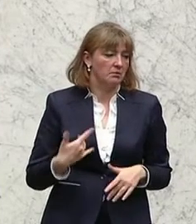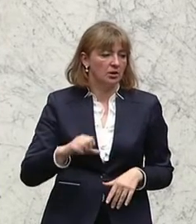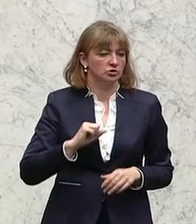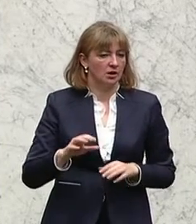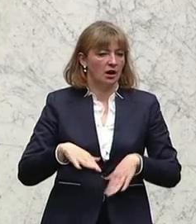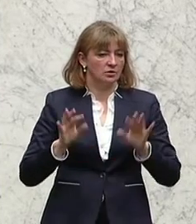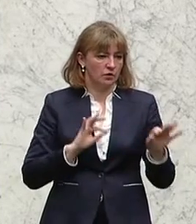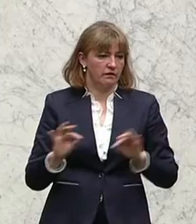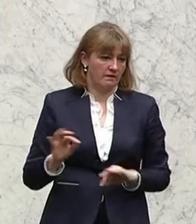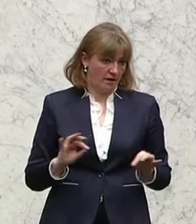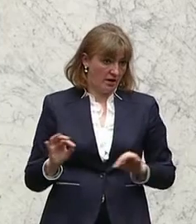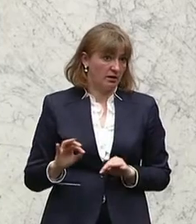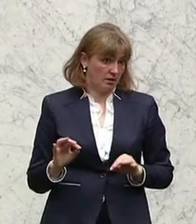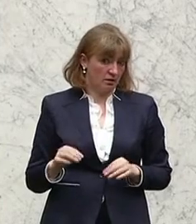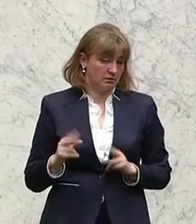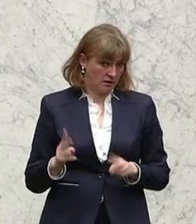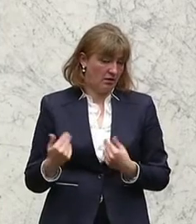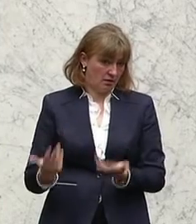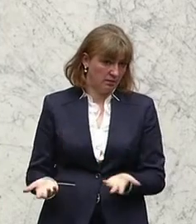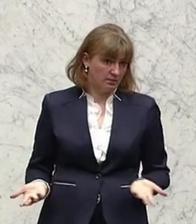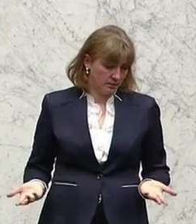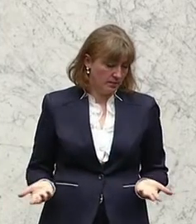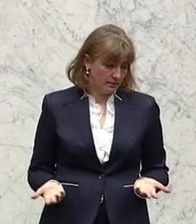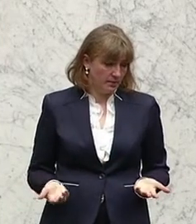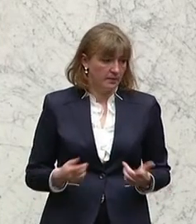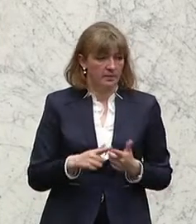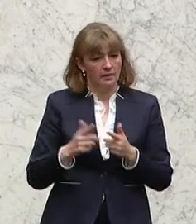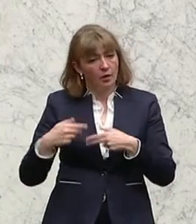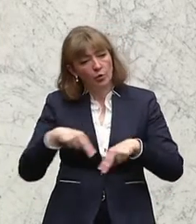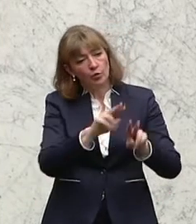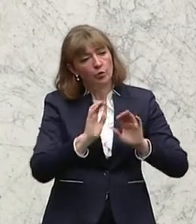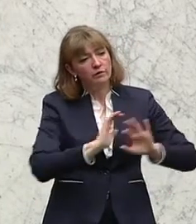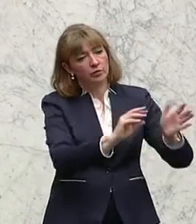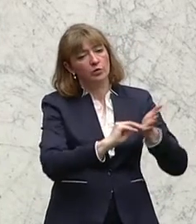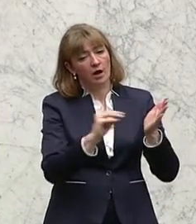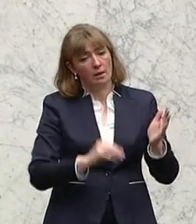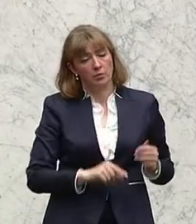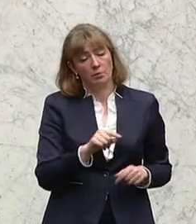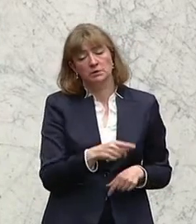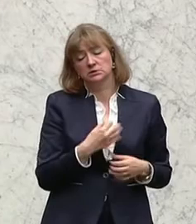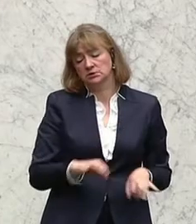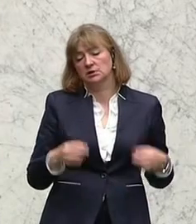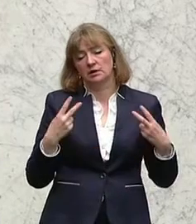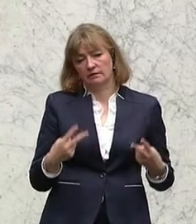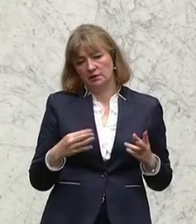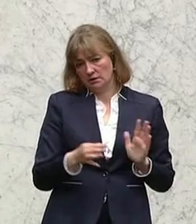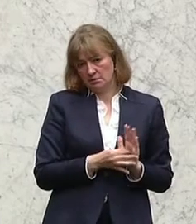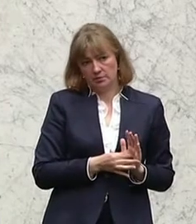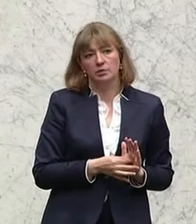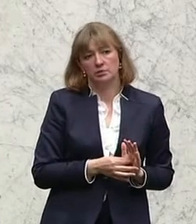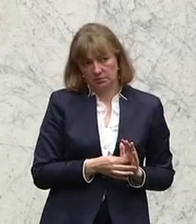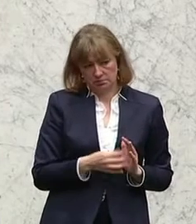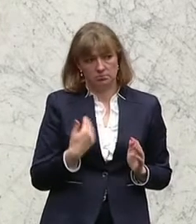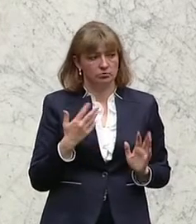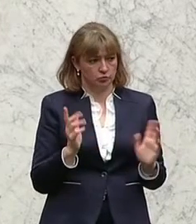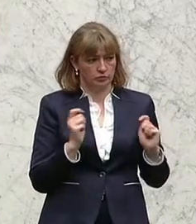die Asylverfahren entsprechend vorantreiben können. Die Rückführungsabkommen halte ich auch für einen ganz wesentlichen Punkt. Auch hier haben wir